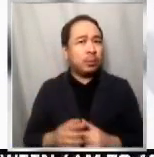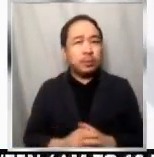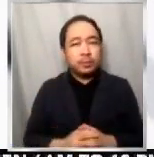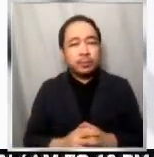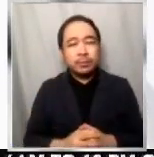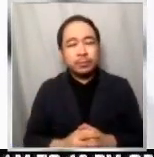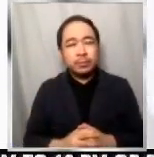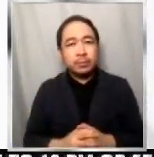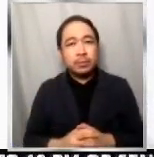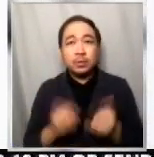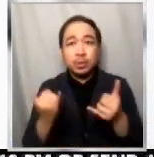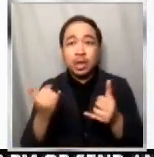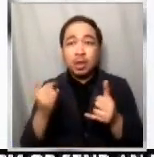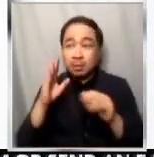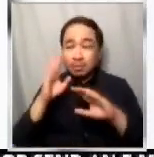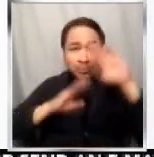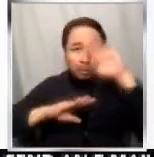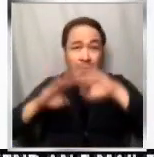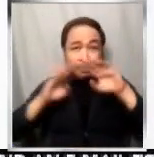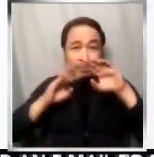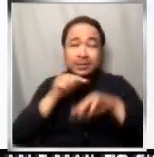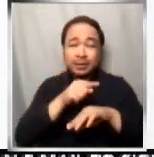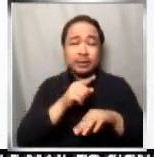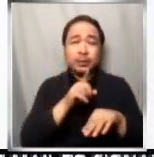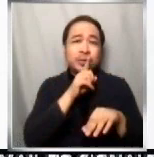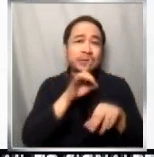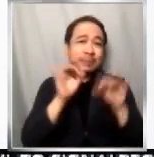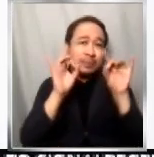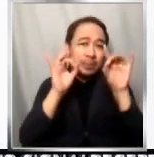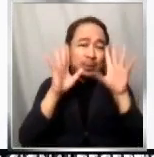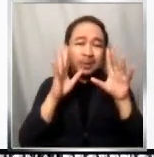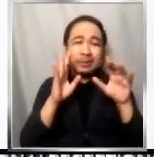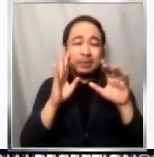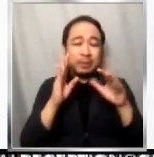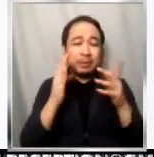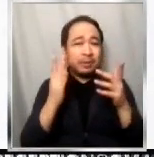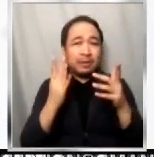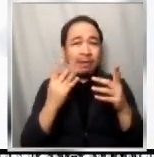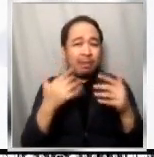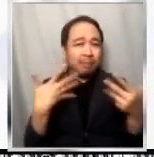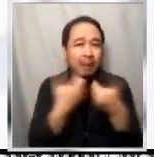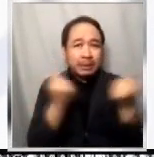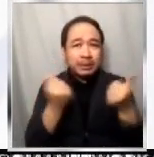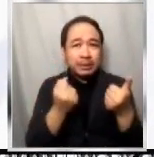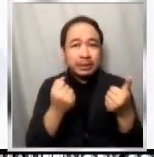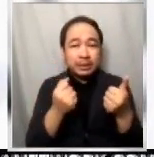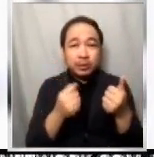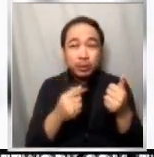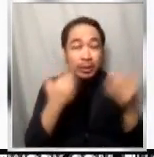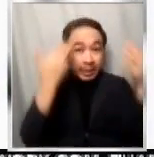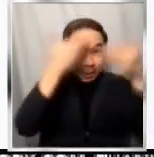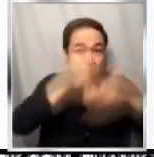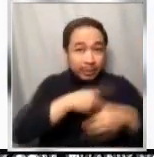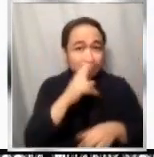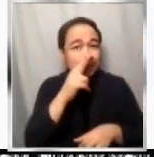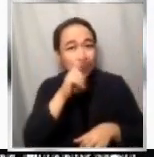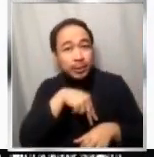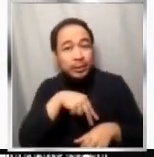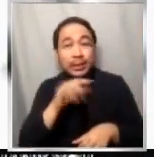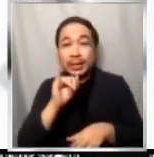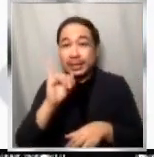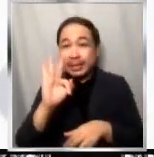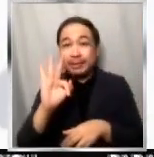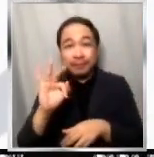accident prone. Pag gabi, di makita, pag araw naman, tinatamaan ang mga motor, ang mga bisikleta